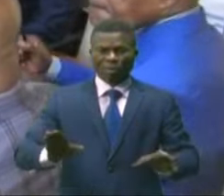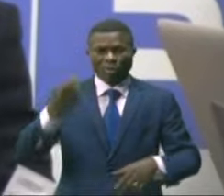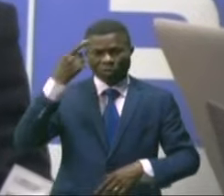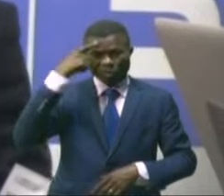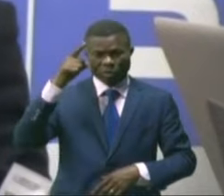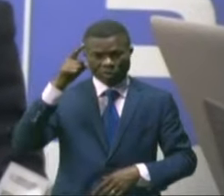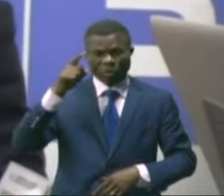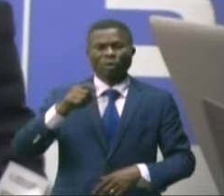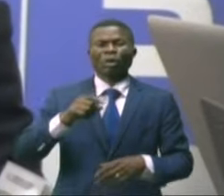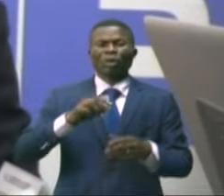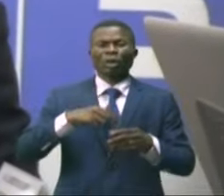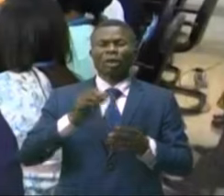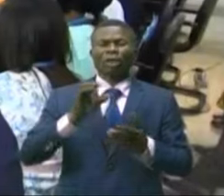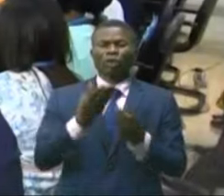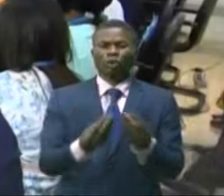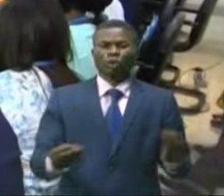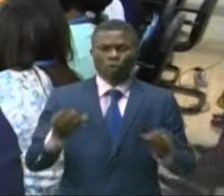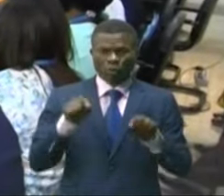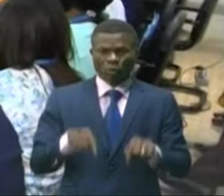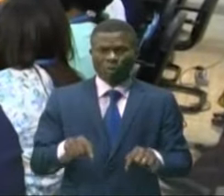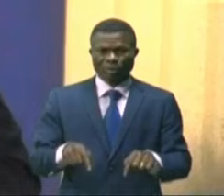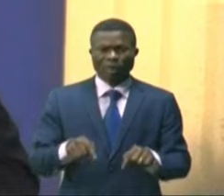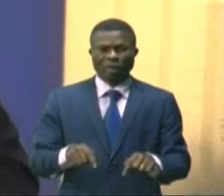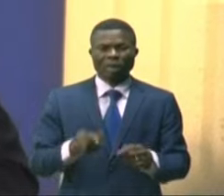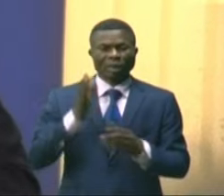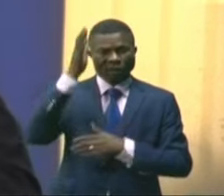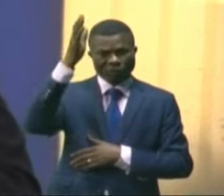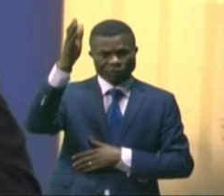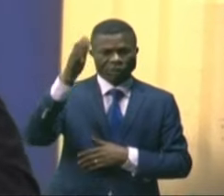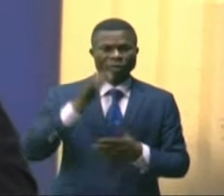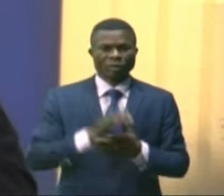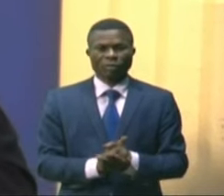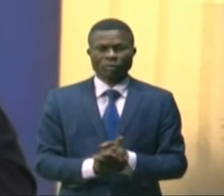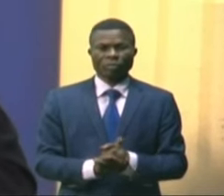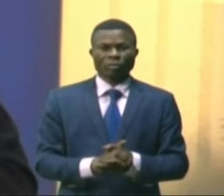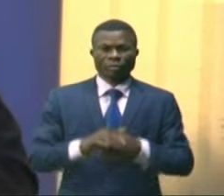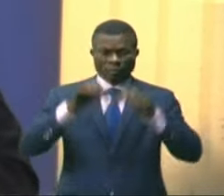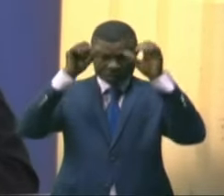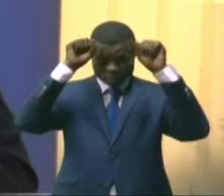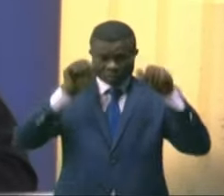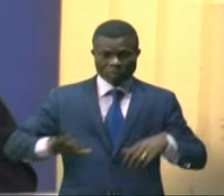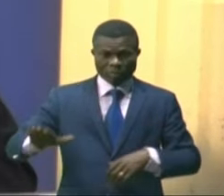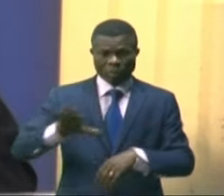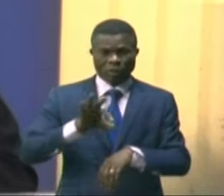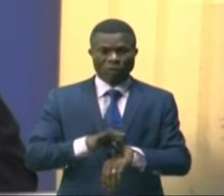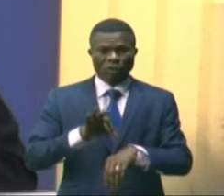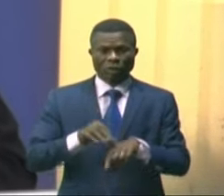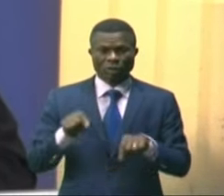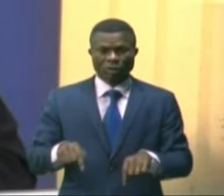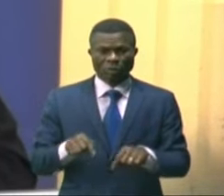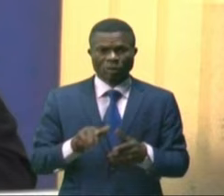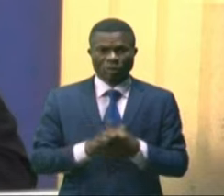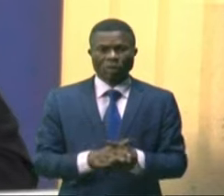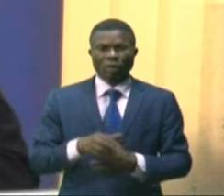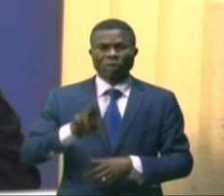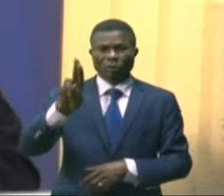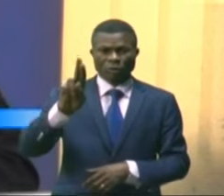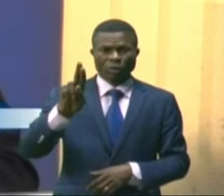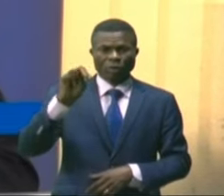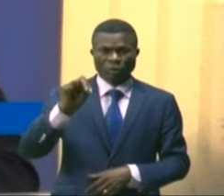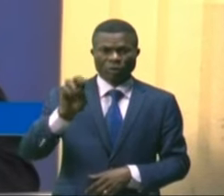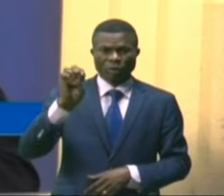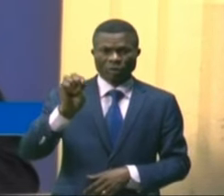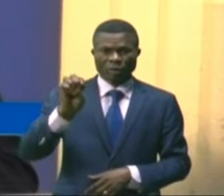capables de répondre aux défis actuels et futurs. Le présent atelier est une occasion pour l'UNESCO de